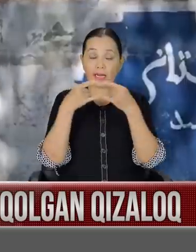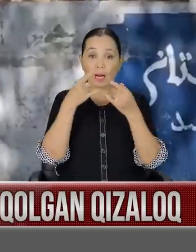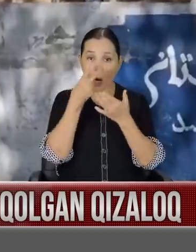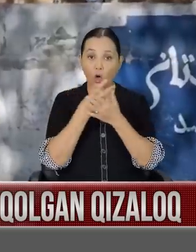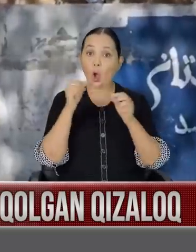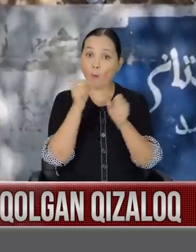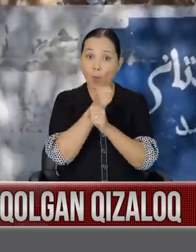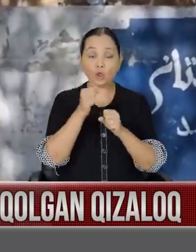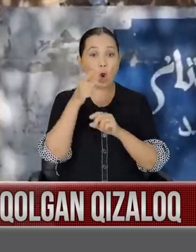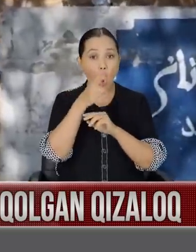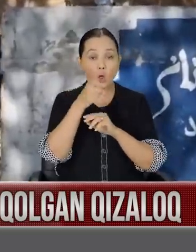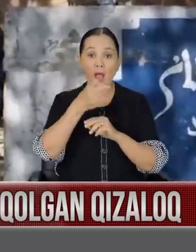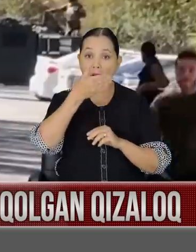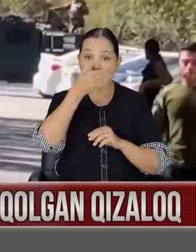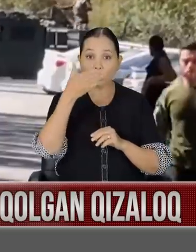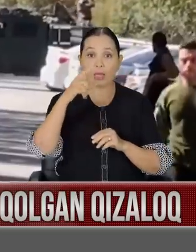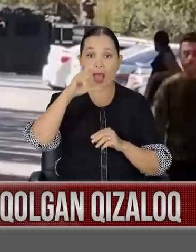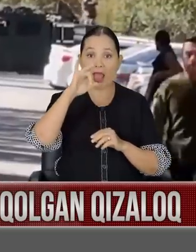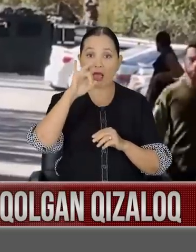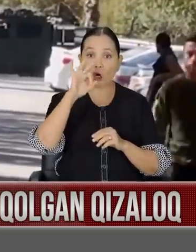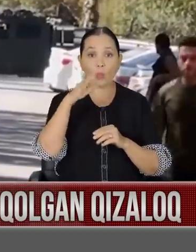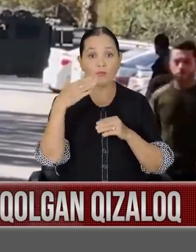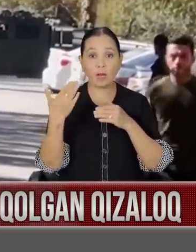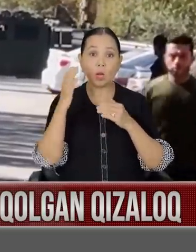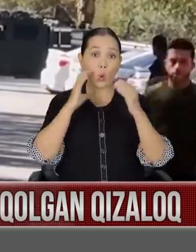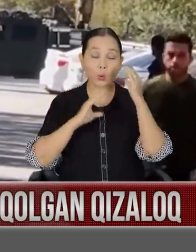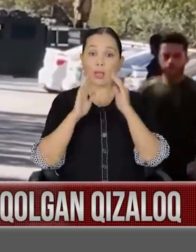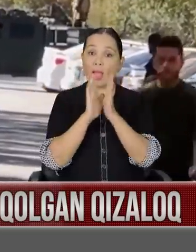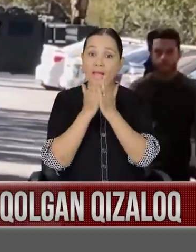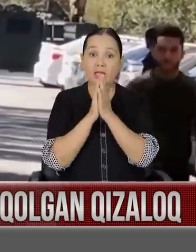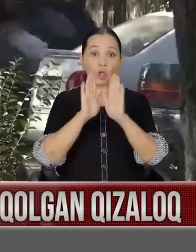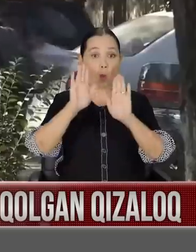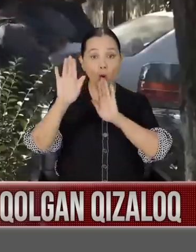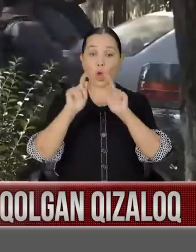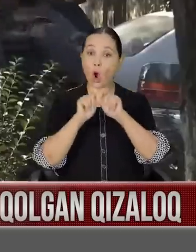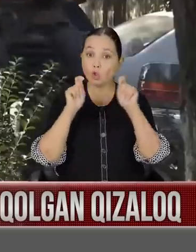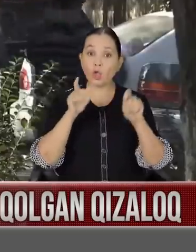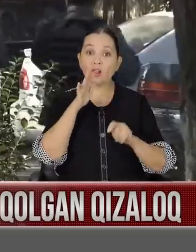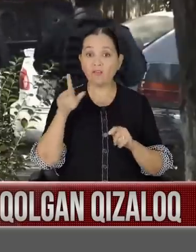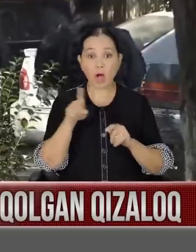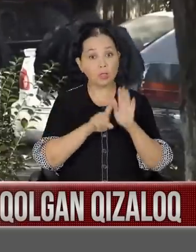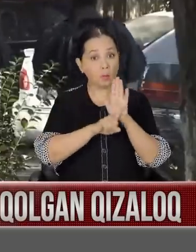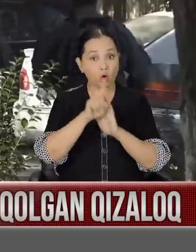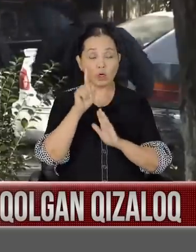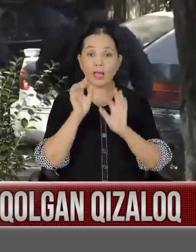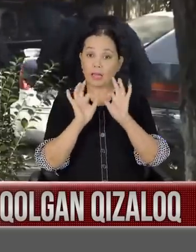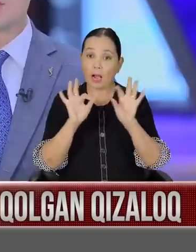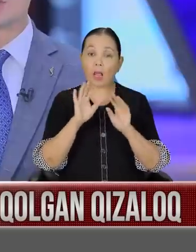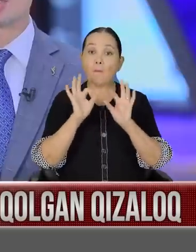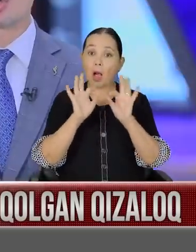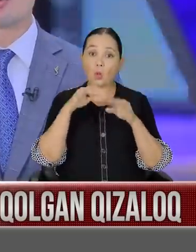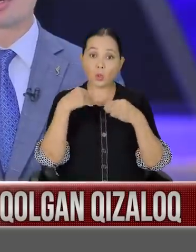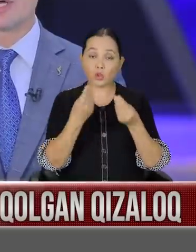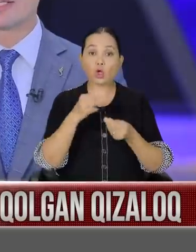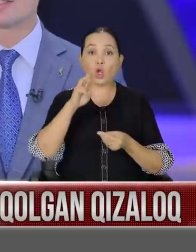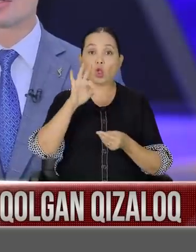ma'lumotlariga ko'ra, portlash va otishma Afg'oniston va Eron vakillari universitetda kitob ko'rgazmasini ochayotgan vaqtda boshlanganini ta'kidladi. Ma'lum